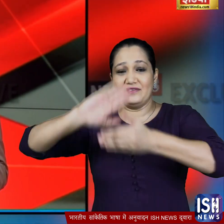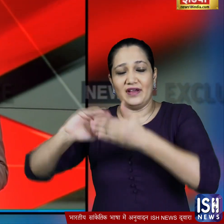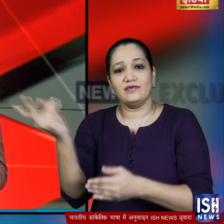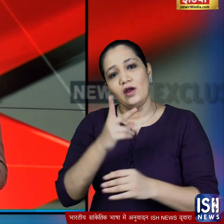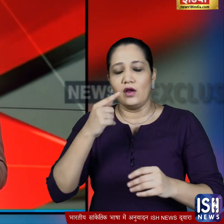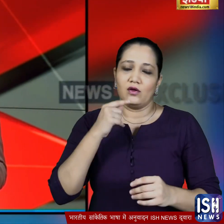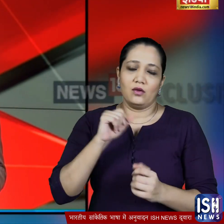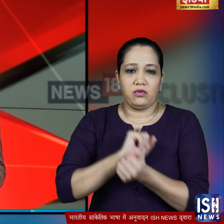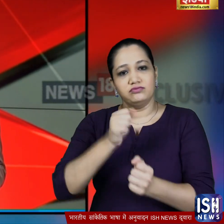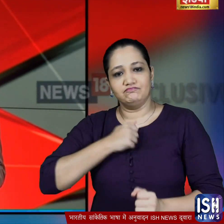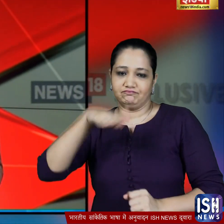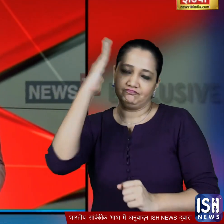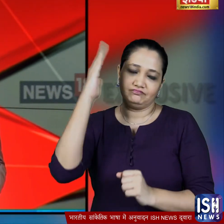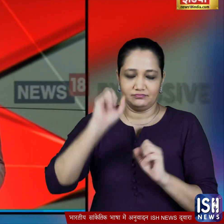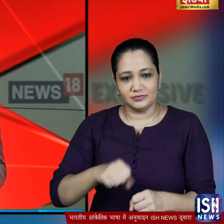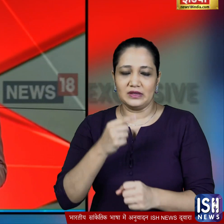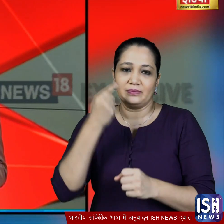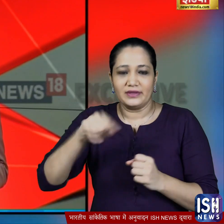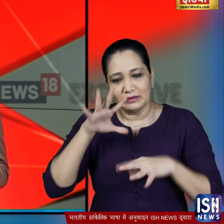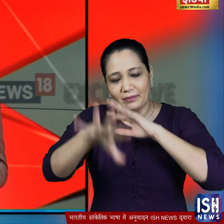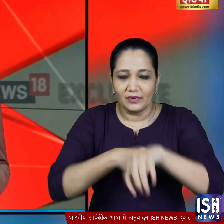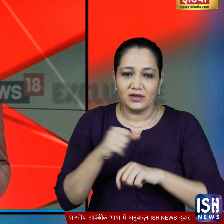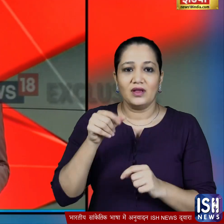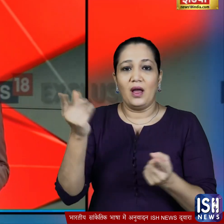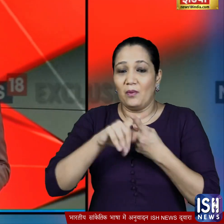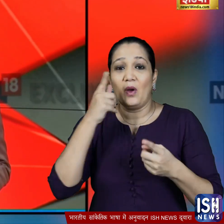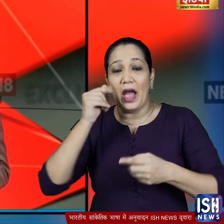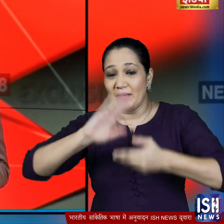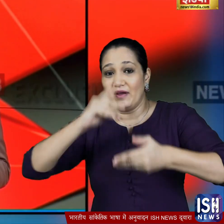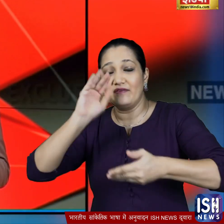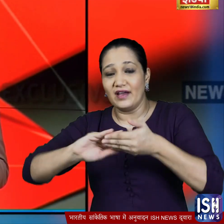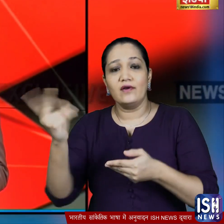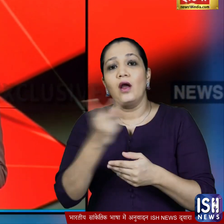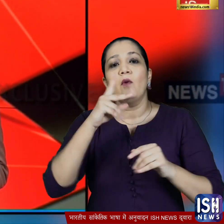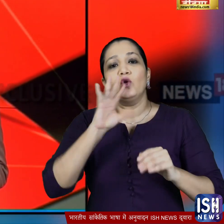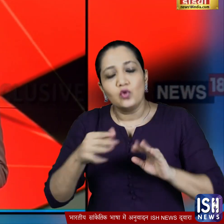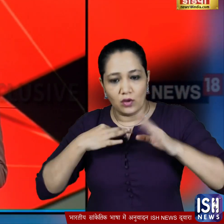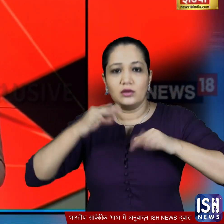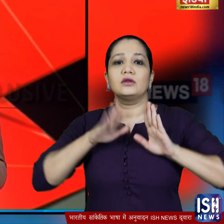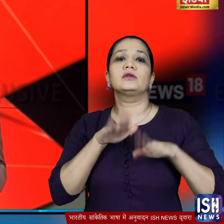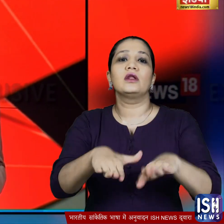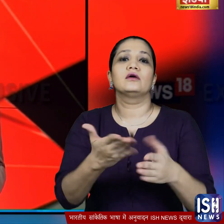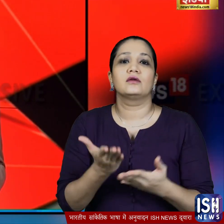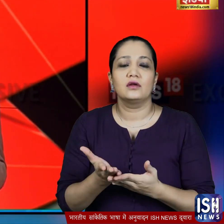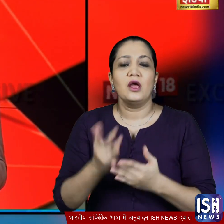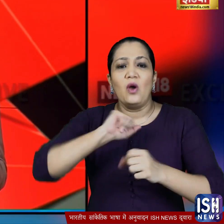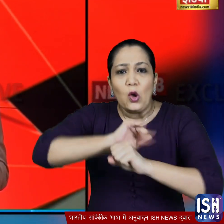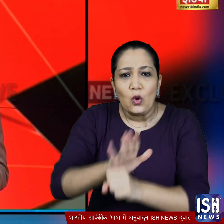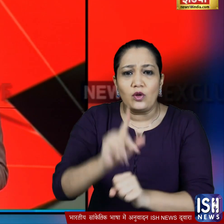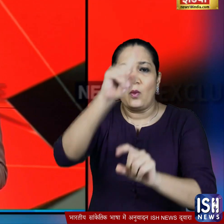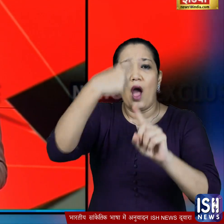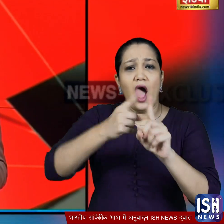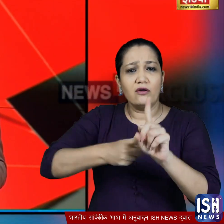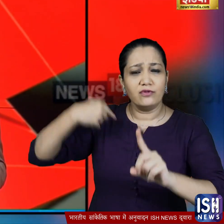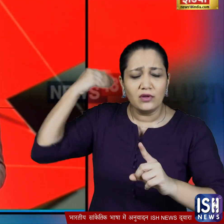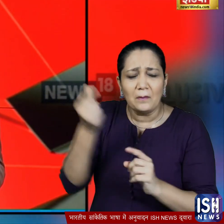के सामने अपना गुनाह कबूल कर लिया है। बताया गया कि पुलिस ने जिस पति पत्नी को गिरफ्तार किया वो पेशे से दर्जी हैं और कोरोना की वजह से वो पिछले 1.5